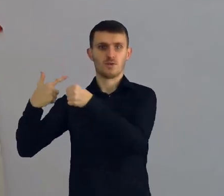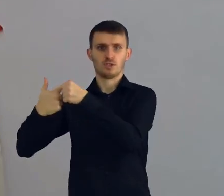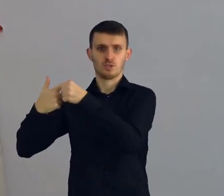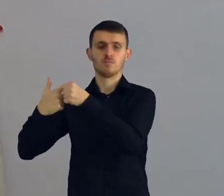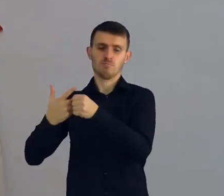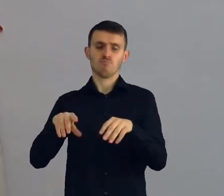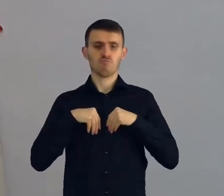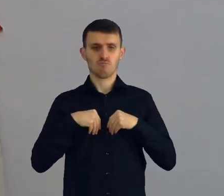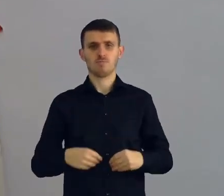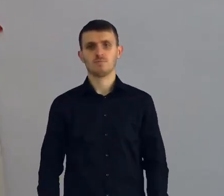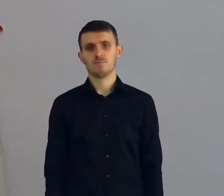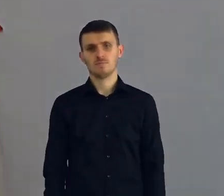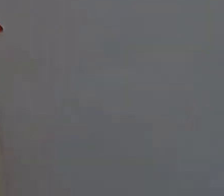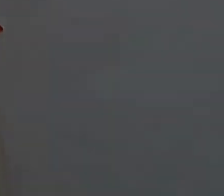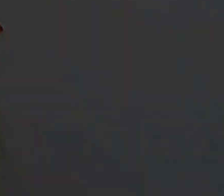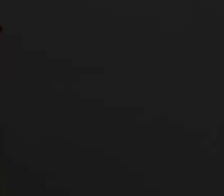chodzi